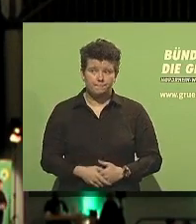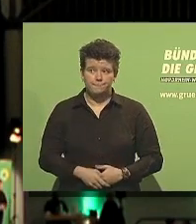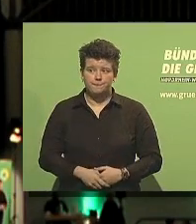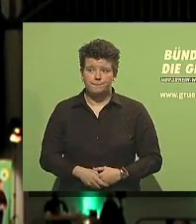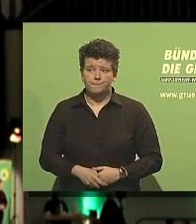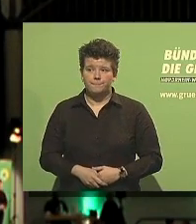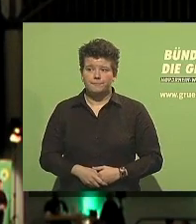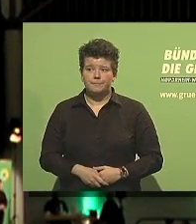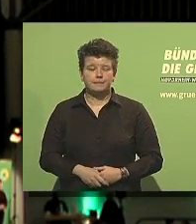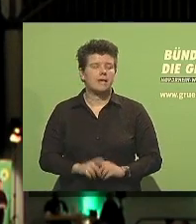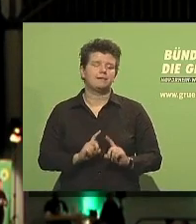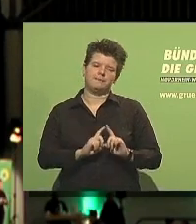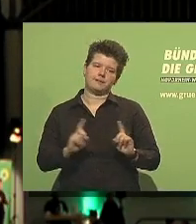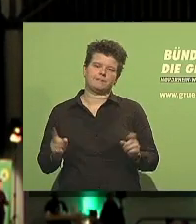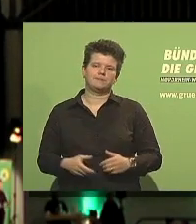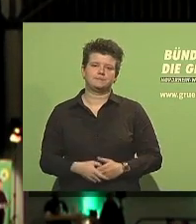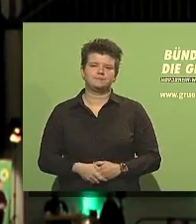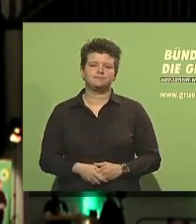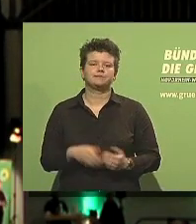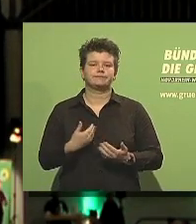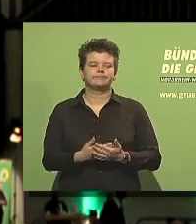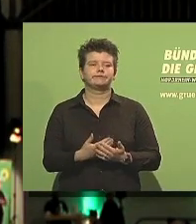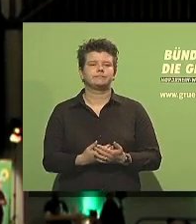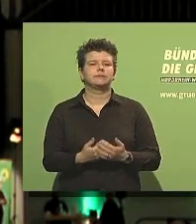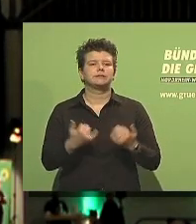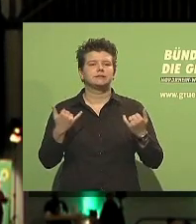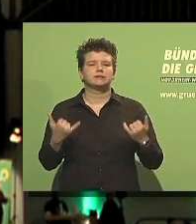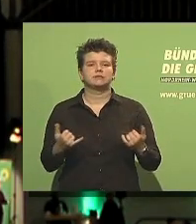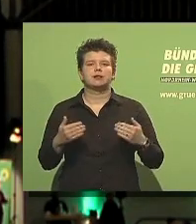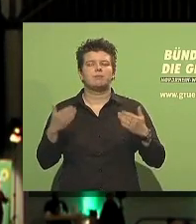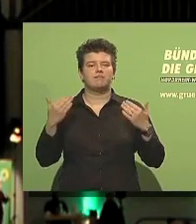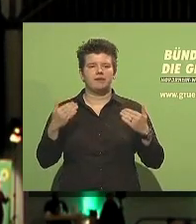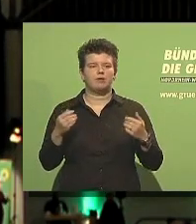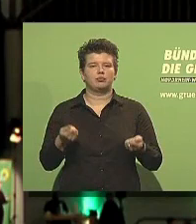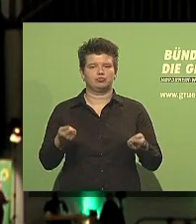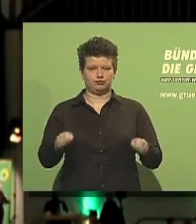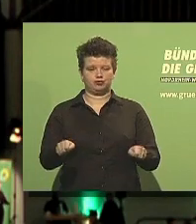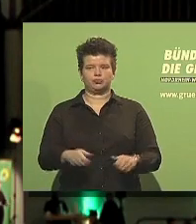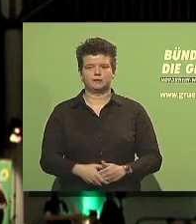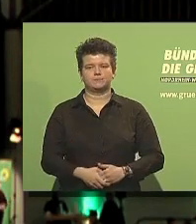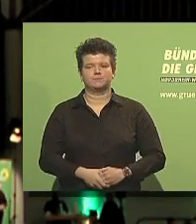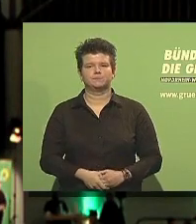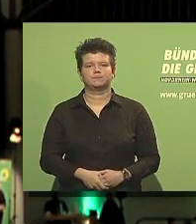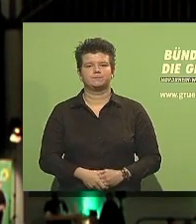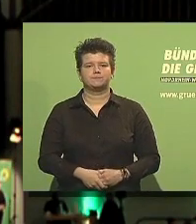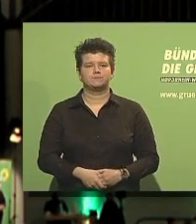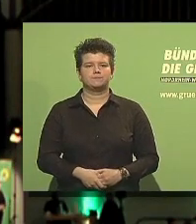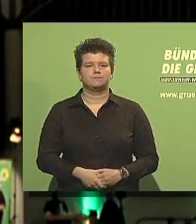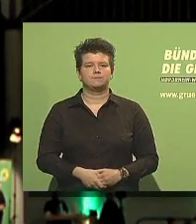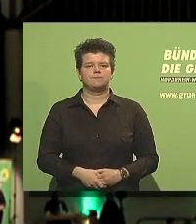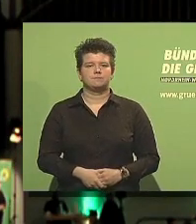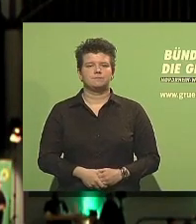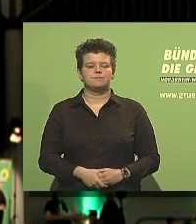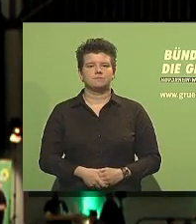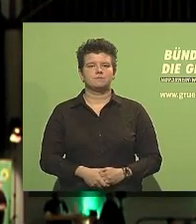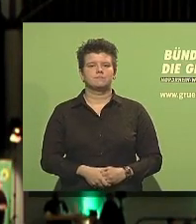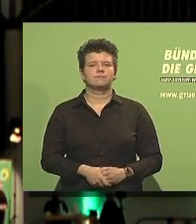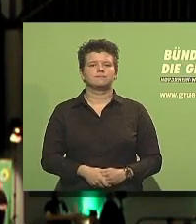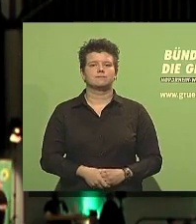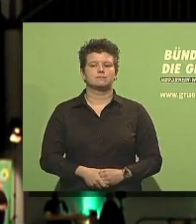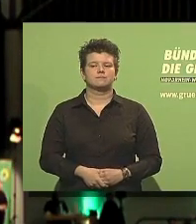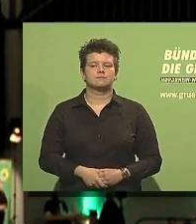Das ist nicht der Fall. Ich erkläre hiermit den Bewerbungsschluss. Sag noch mal kurz, dass wir jetzt hier vorne, also ja.